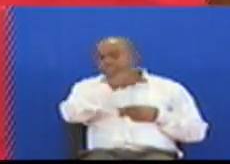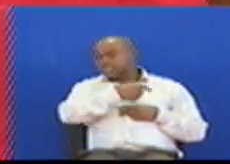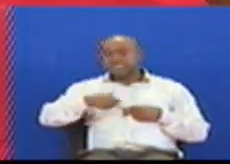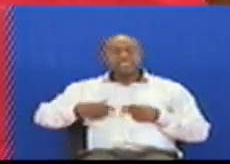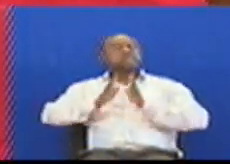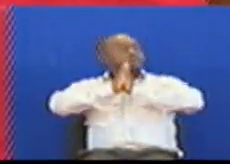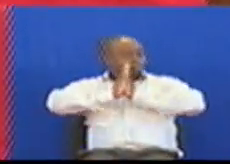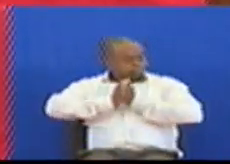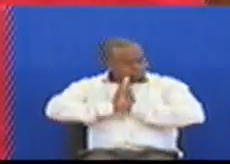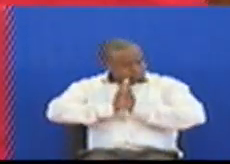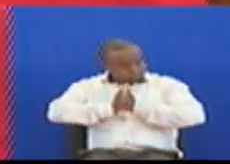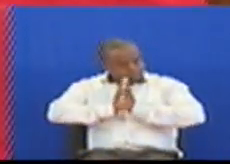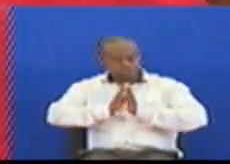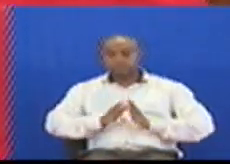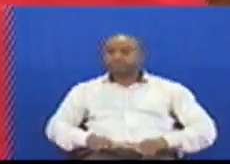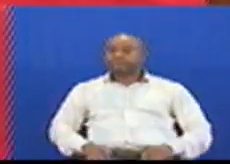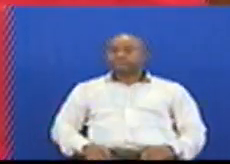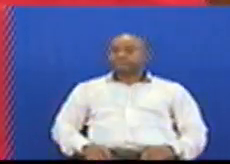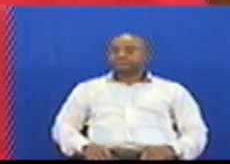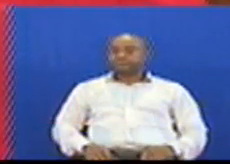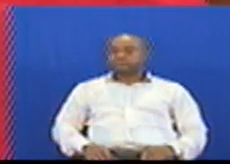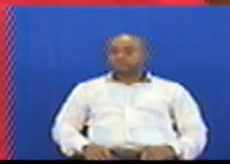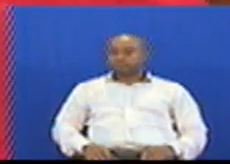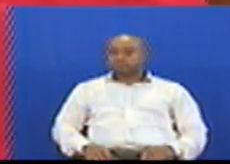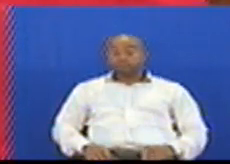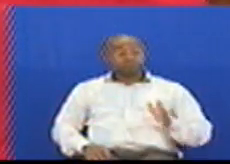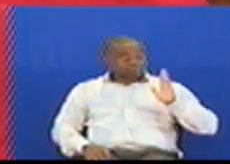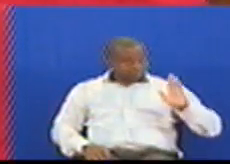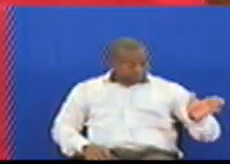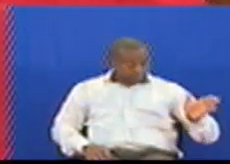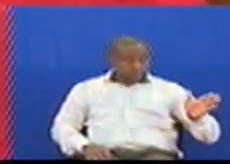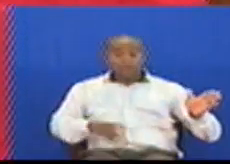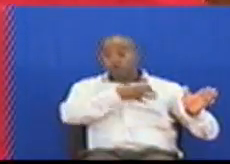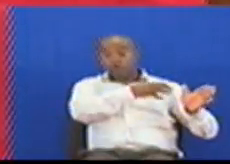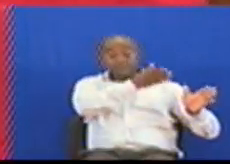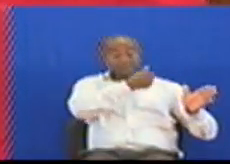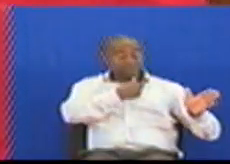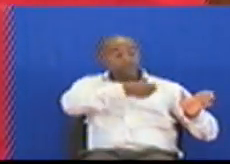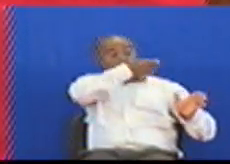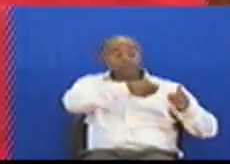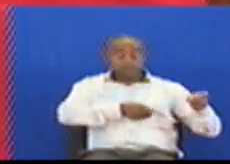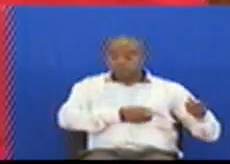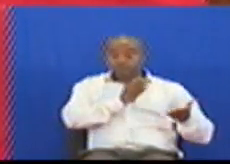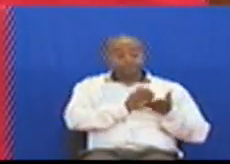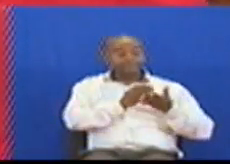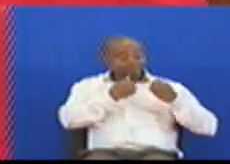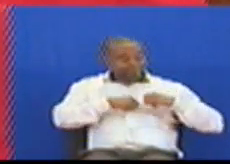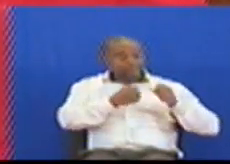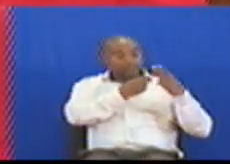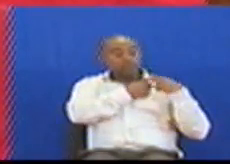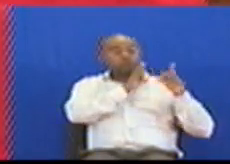sana. Lakini nikupongeze Mheshimiwa Waziri kwa namna ya pekee kwa namna unavyotimiza majukumu yako na wasaidizi